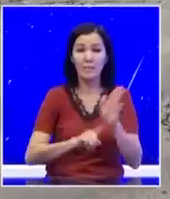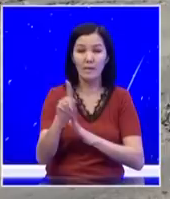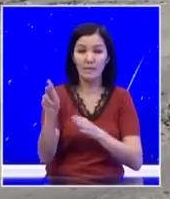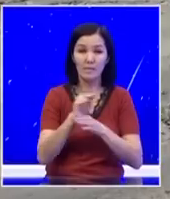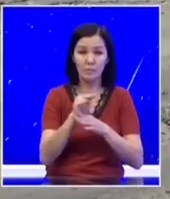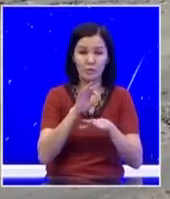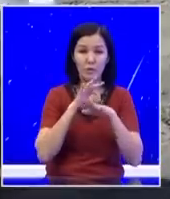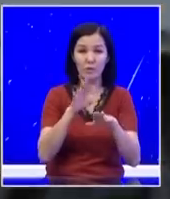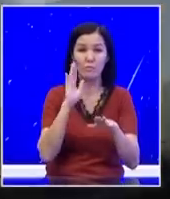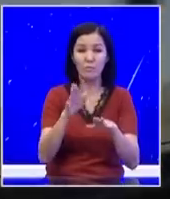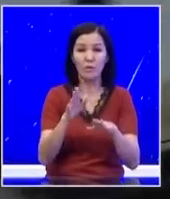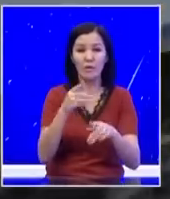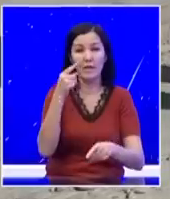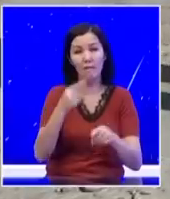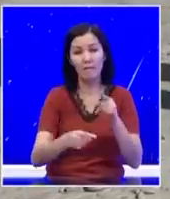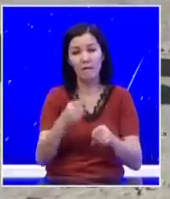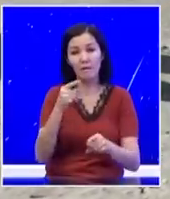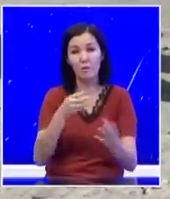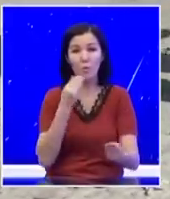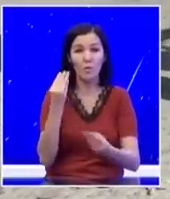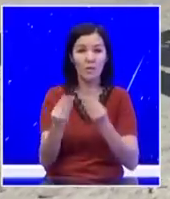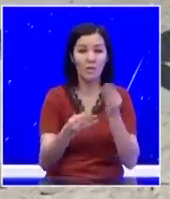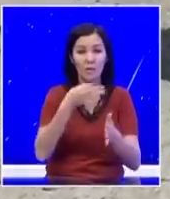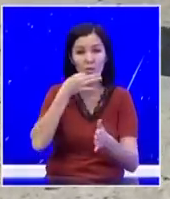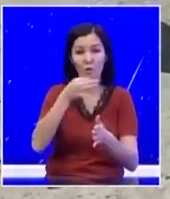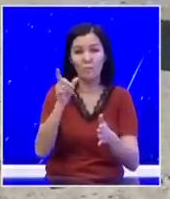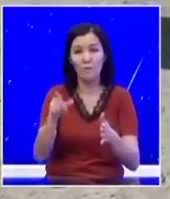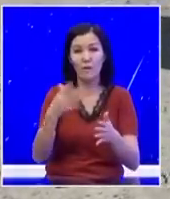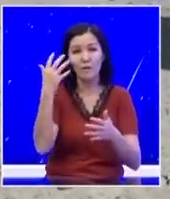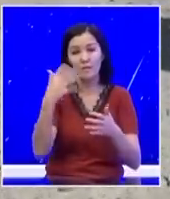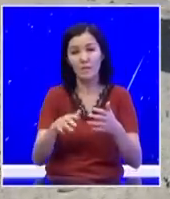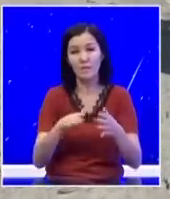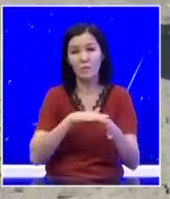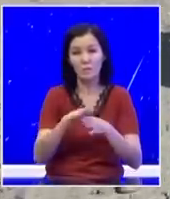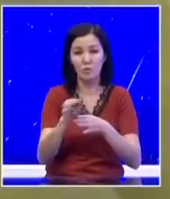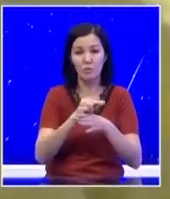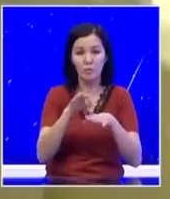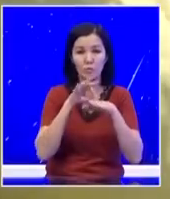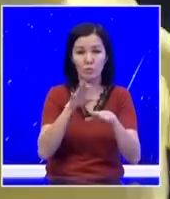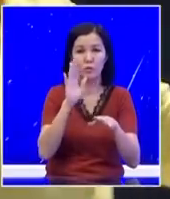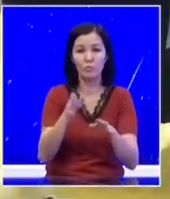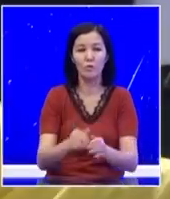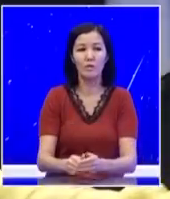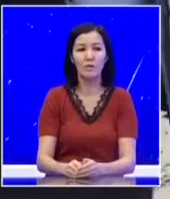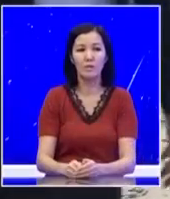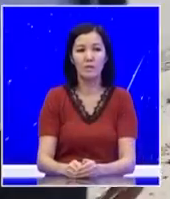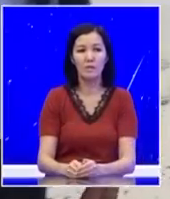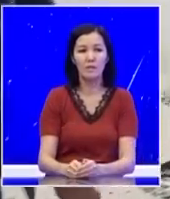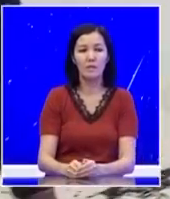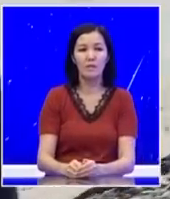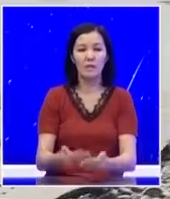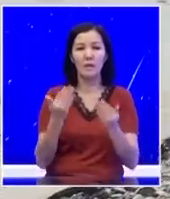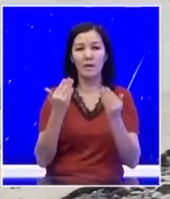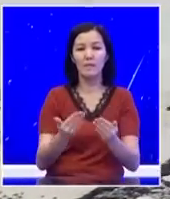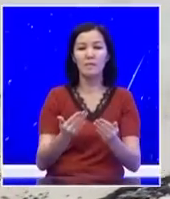деп сендірді. Тендер ойнатылыпты, жауапты мекеме орташа жөндеу жұмыстарын жасамақшы. Қазіргі кезде мердігер ұйым ұтып